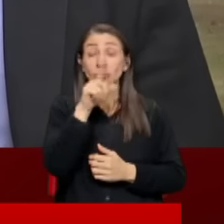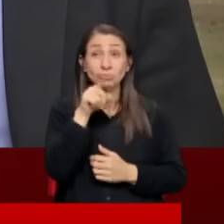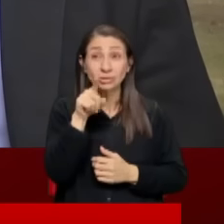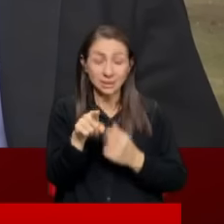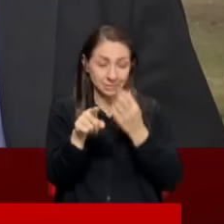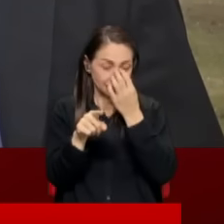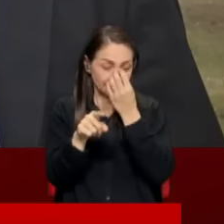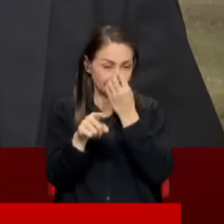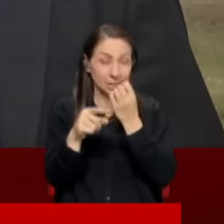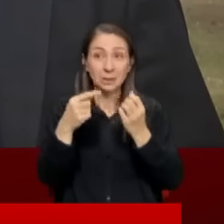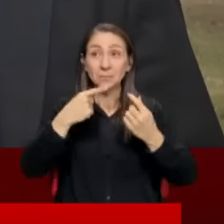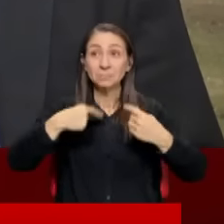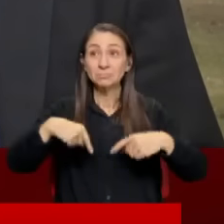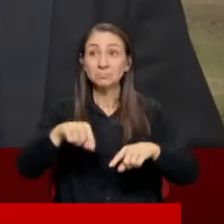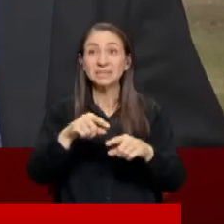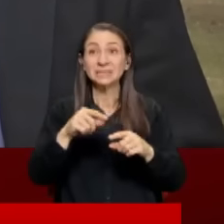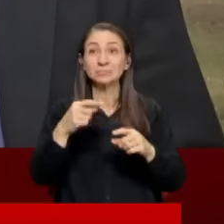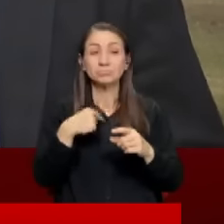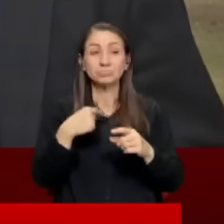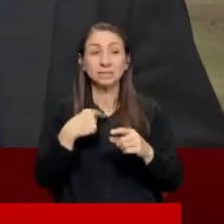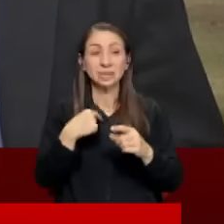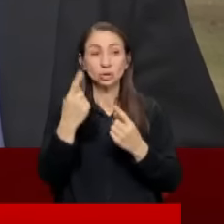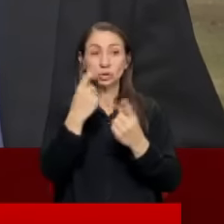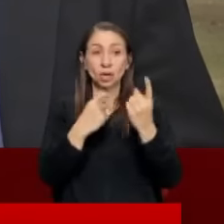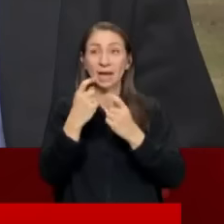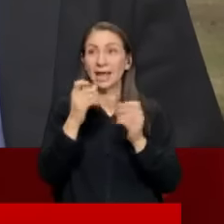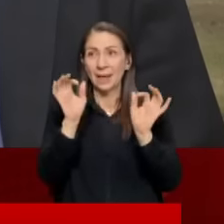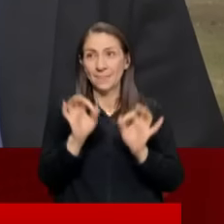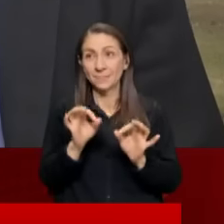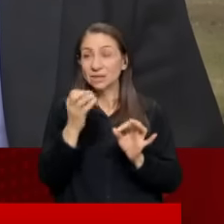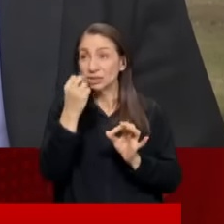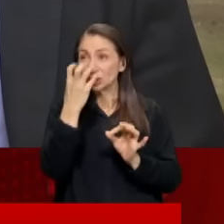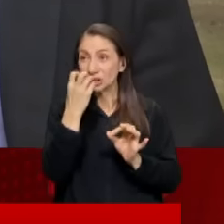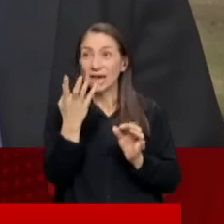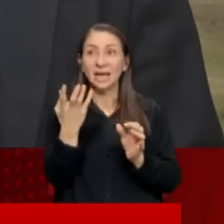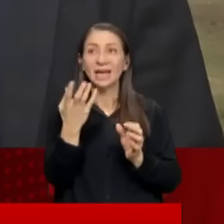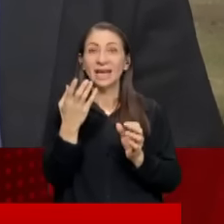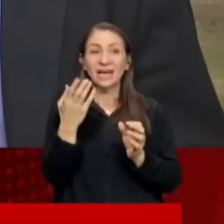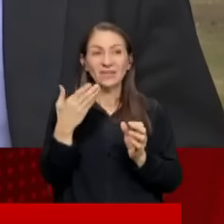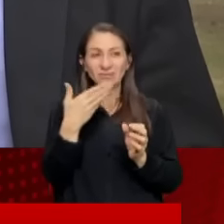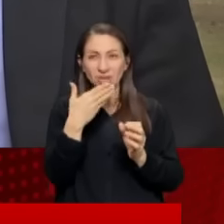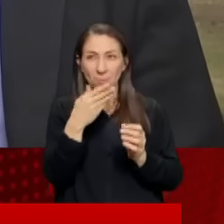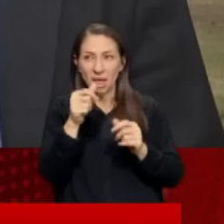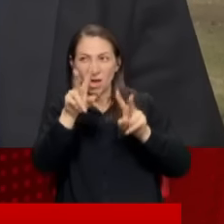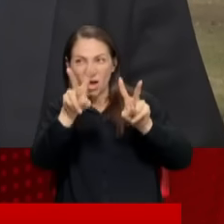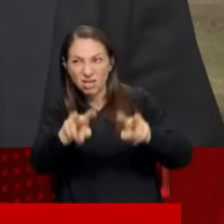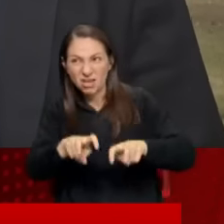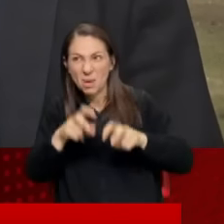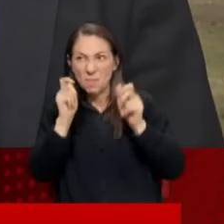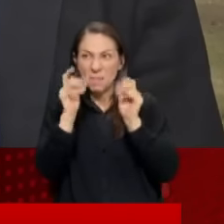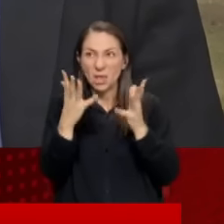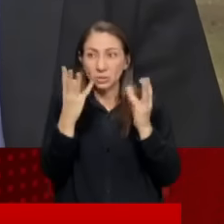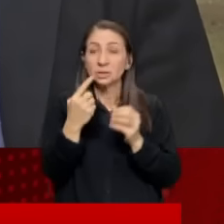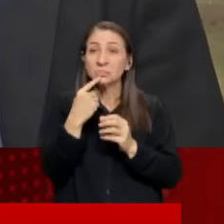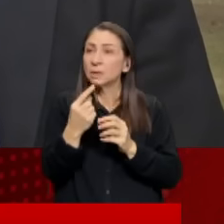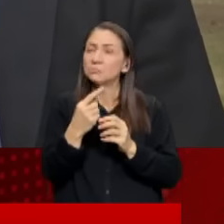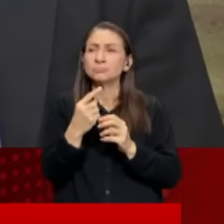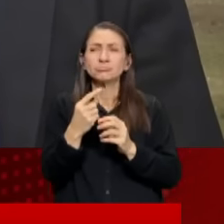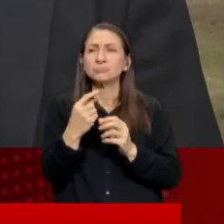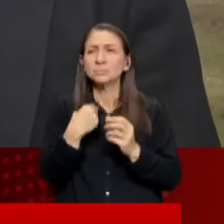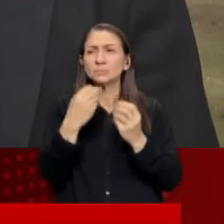da bize sorarlar genelde. Çiçek işte fırsatçılık veyahut da çiçek pahalı olacaktır diye.